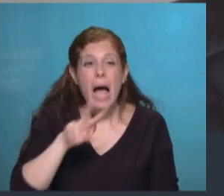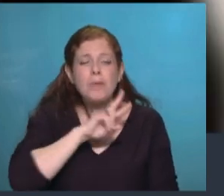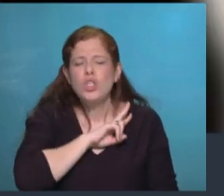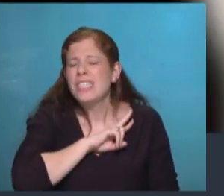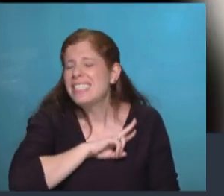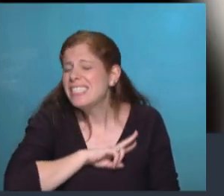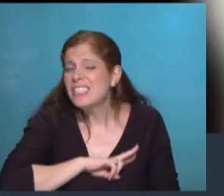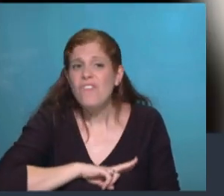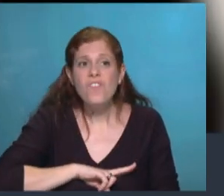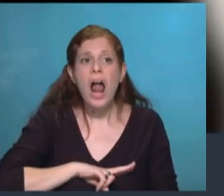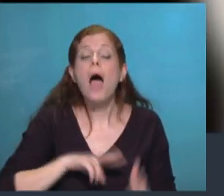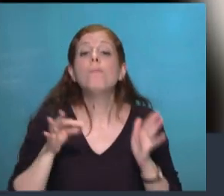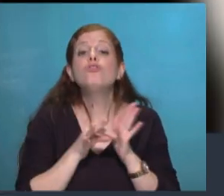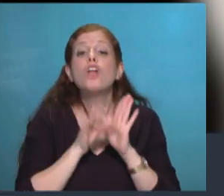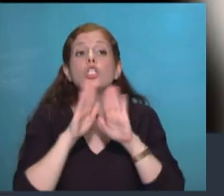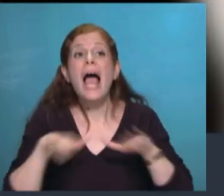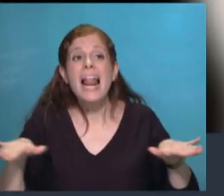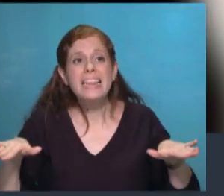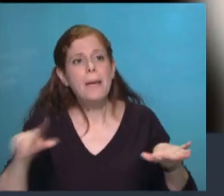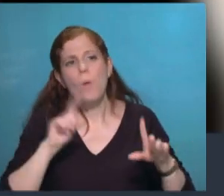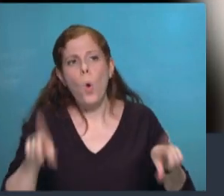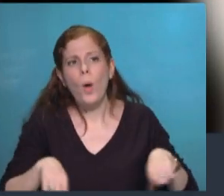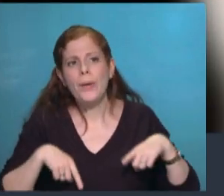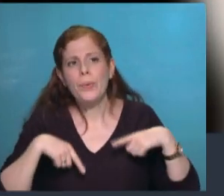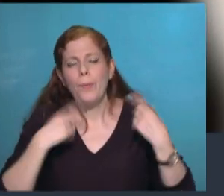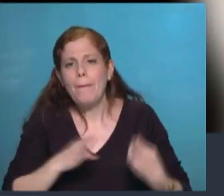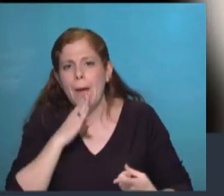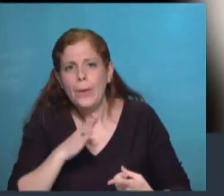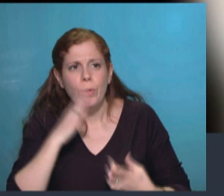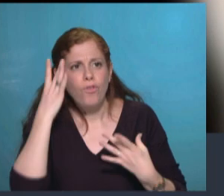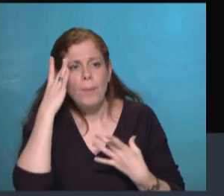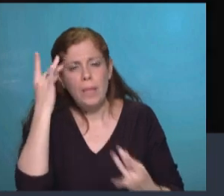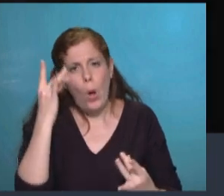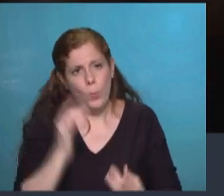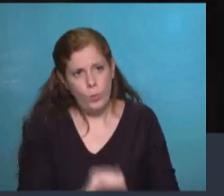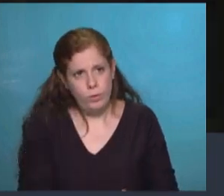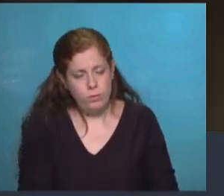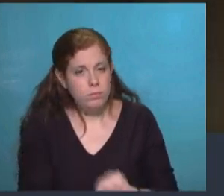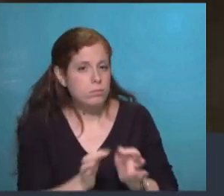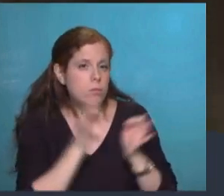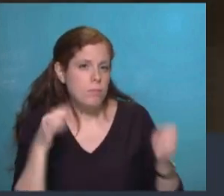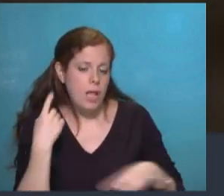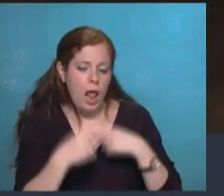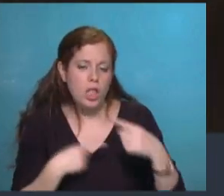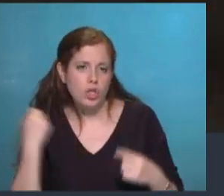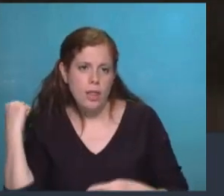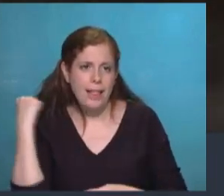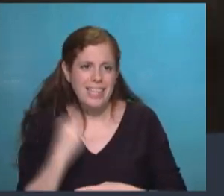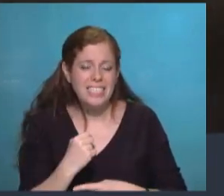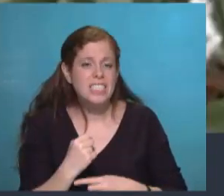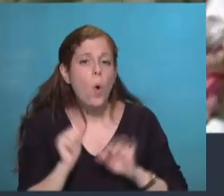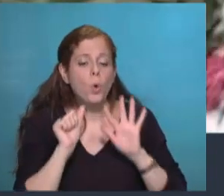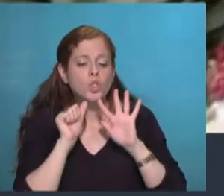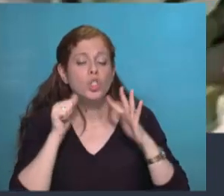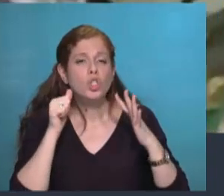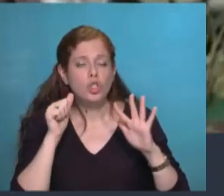סבלה, כדי שהילדים שלה לא יחיו בבעיות ובטראומות. מתחילת השנה נרצחו שש נשים,